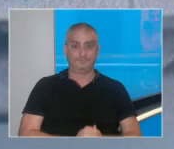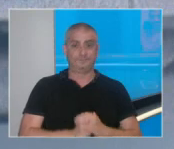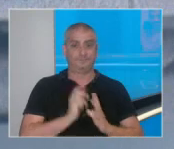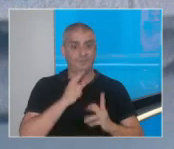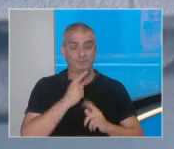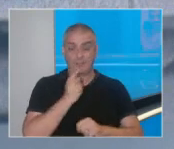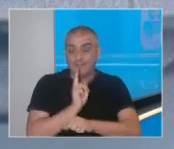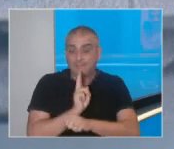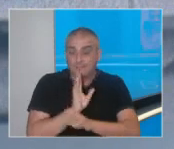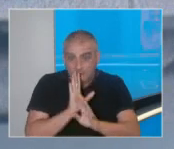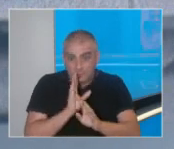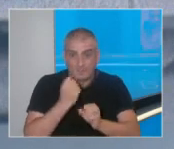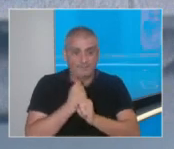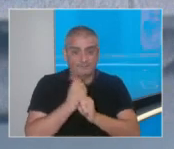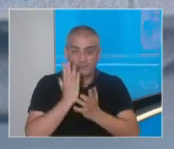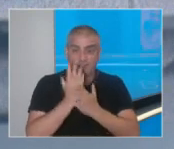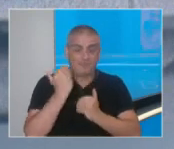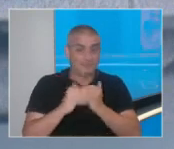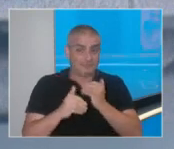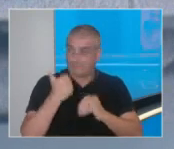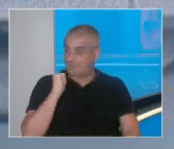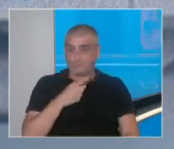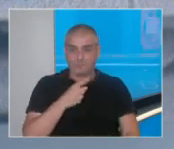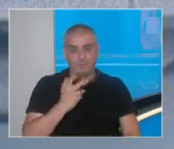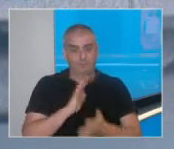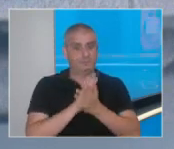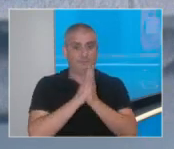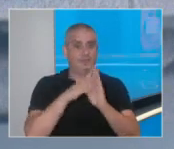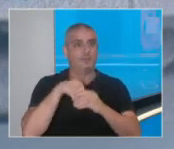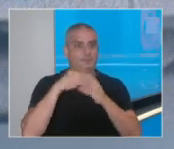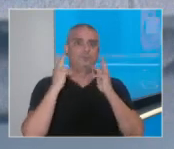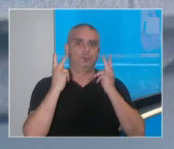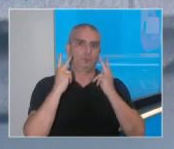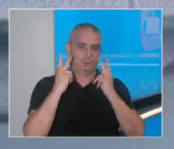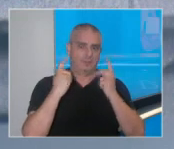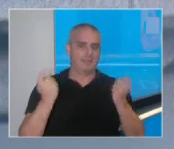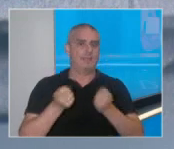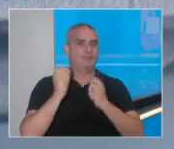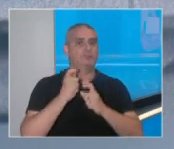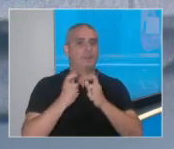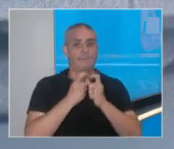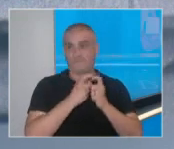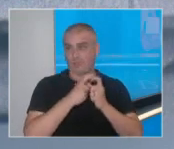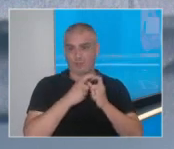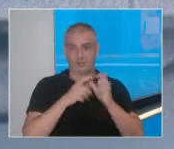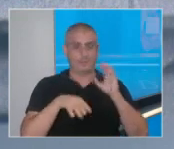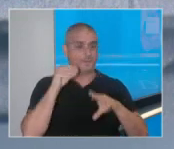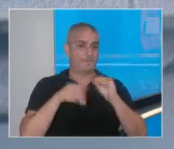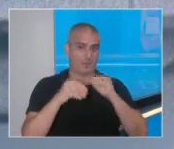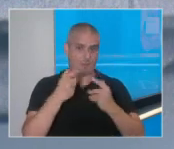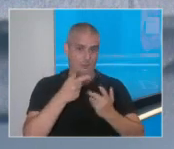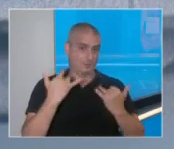להעריך בזהירות שהמבצע שהסתיים אמש יהווה חלק משמעותי בקמפיינים של המפלגות במערכת